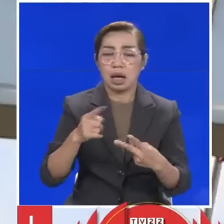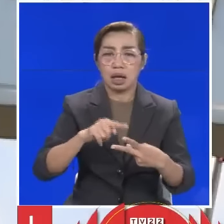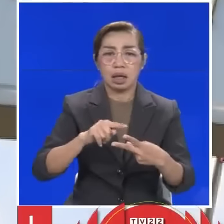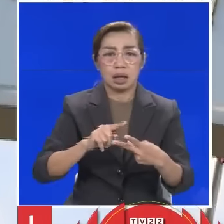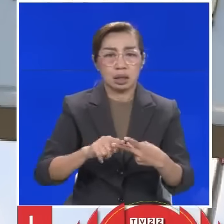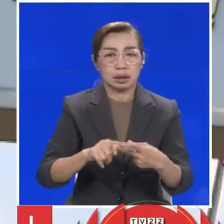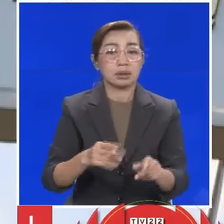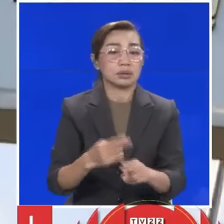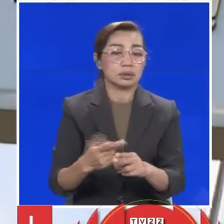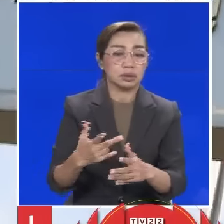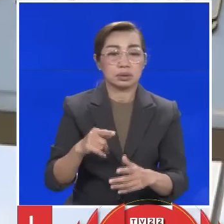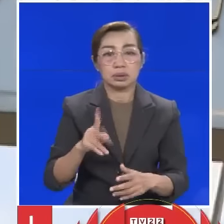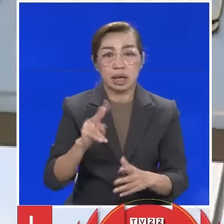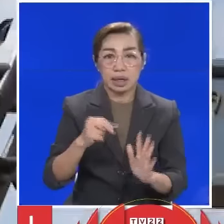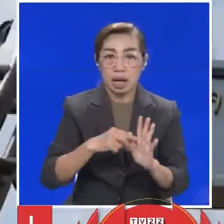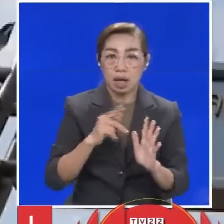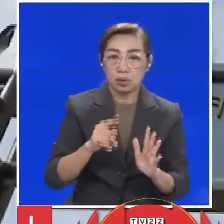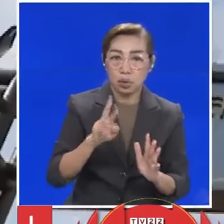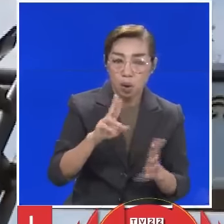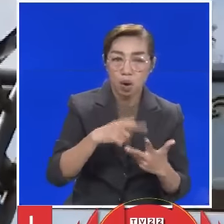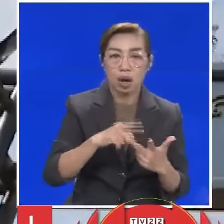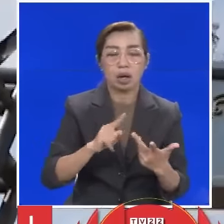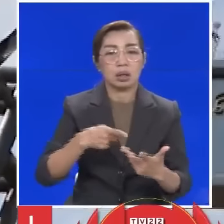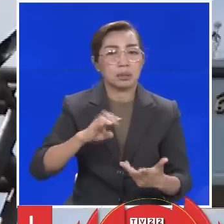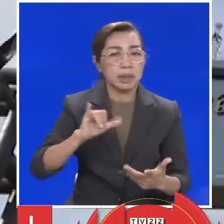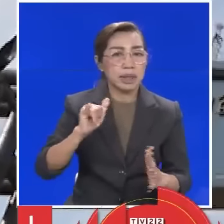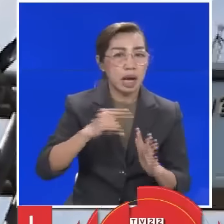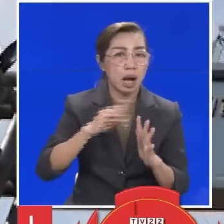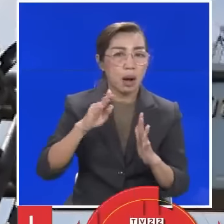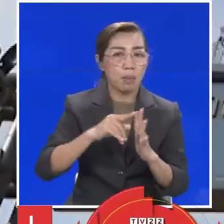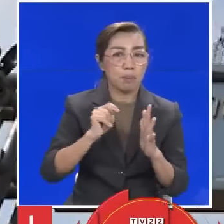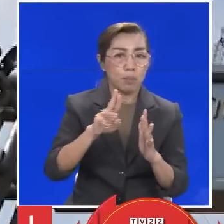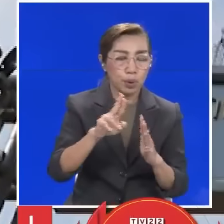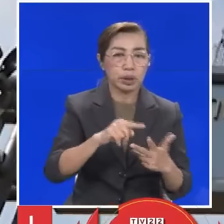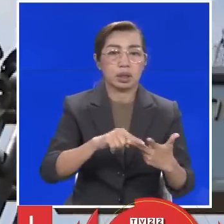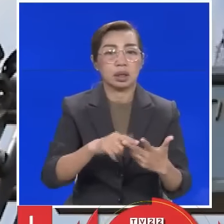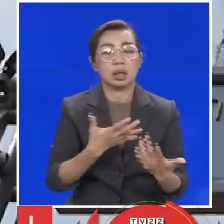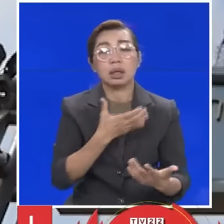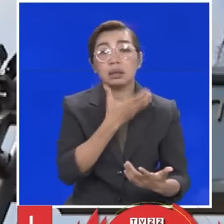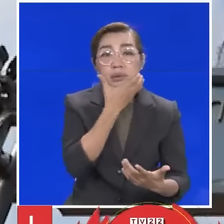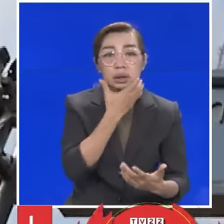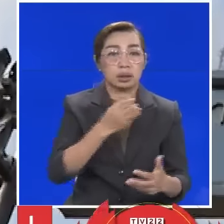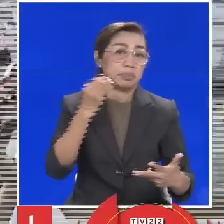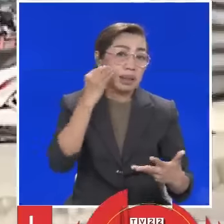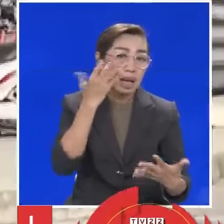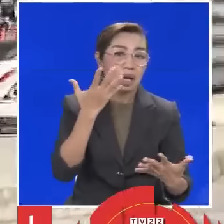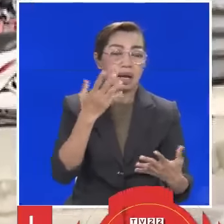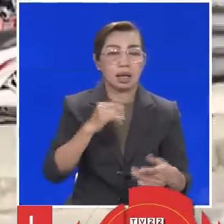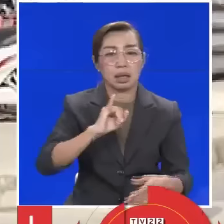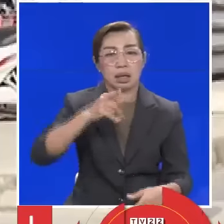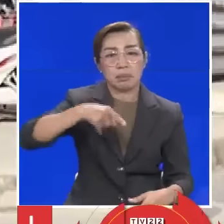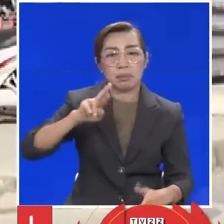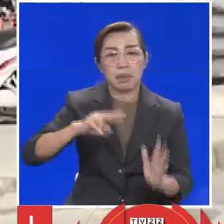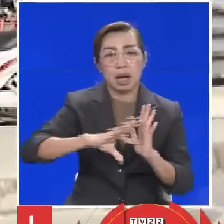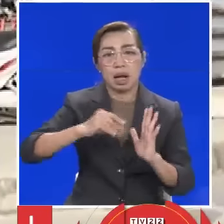วัฒน์วงชัยธนาธรจึงรุ่งเรืองกิจปิยบุตรแสงกนกกุลพันนิกาวานิชพิธาลิ้มเจริญรัตน์ภัยรัตน์โช